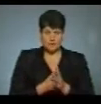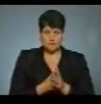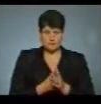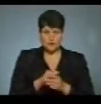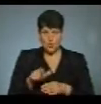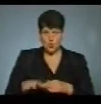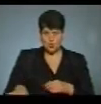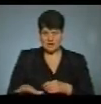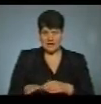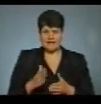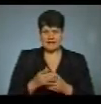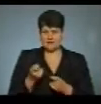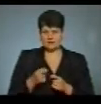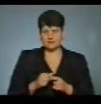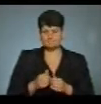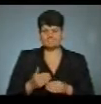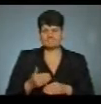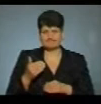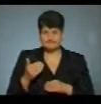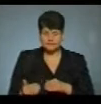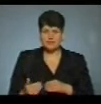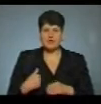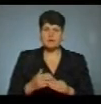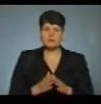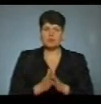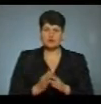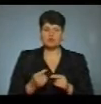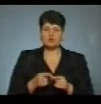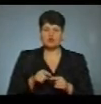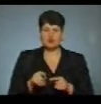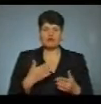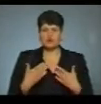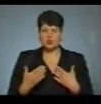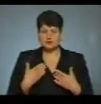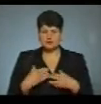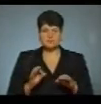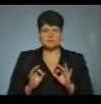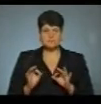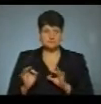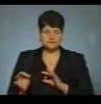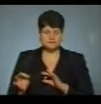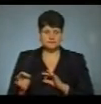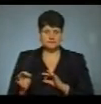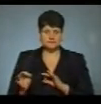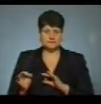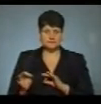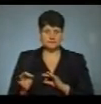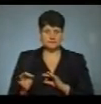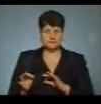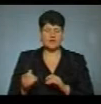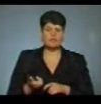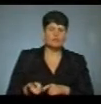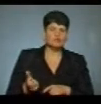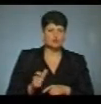до людей є десь чуть-чуть запізненням. Тому я просив би, щоб до цього відносилися досить зважено, тому що в